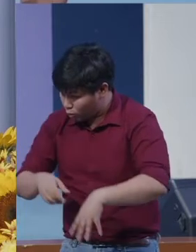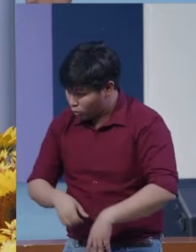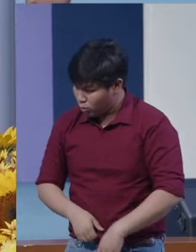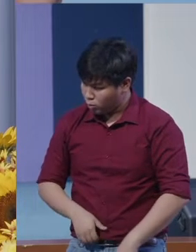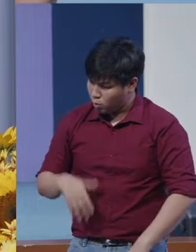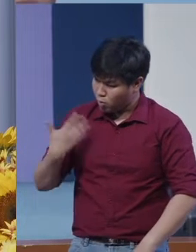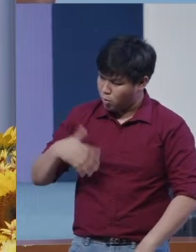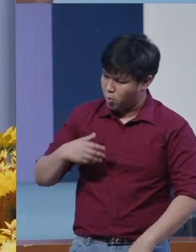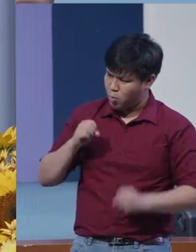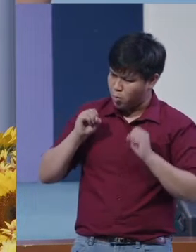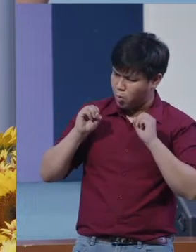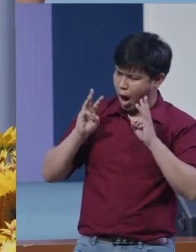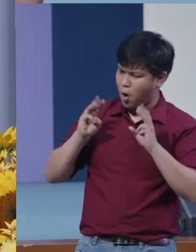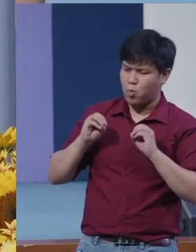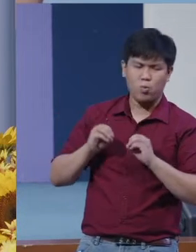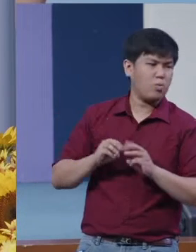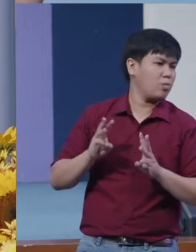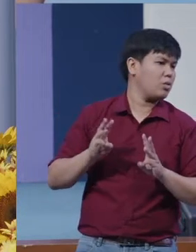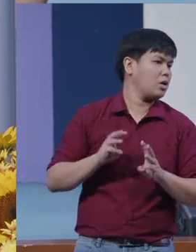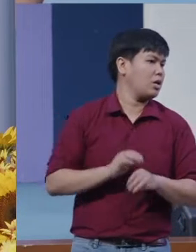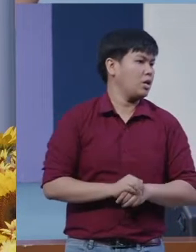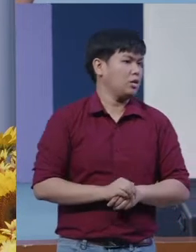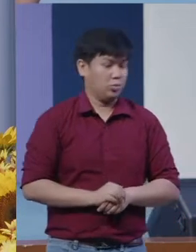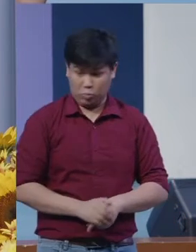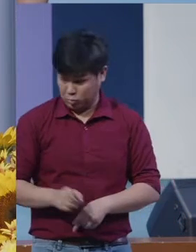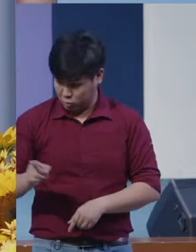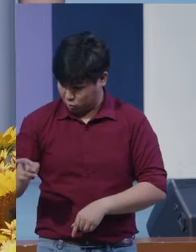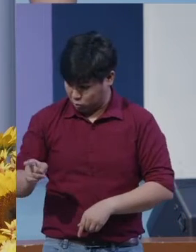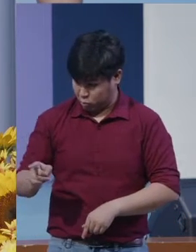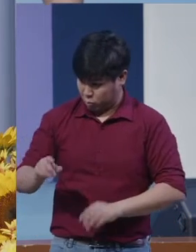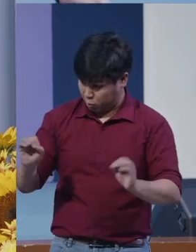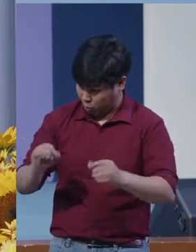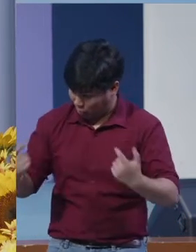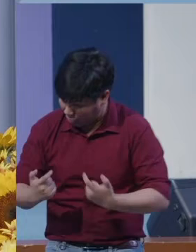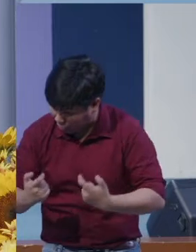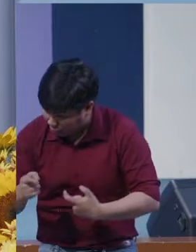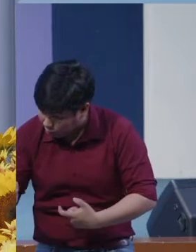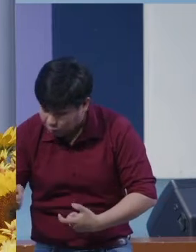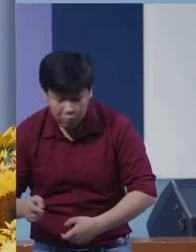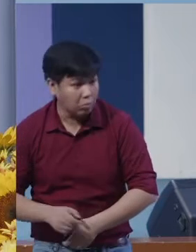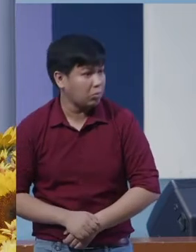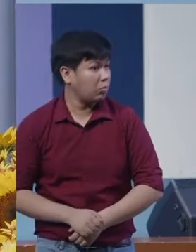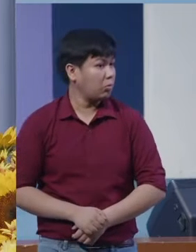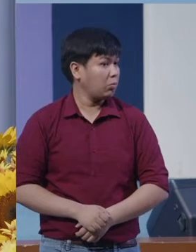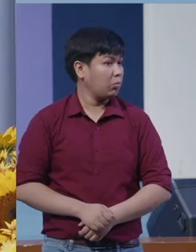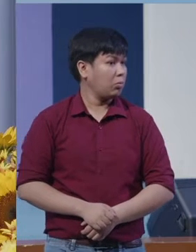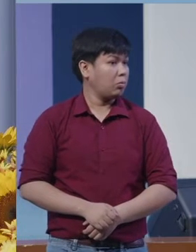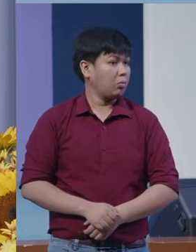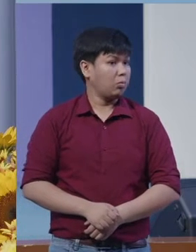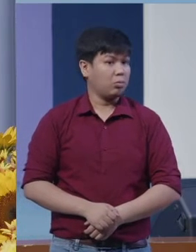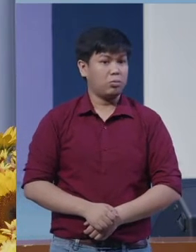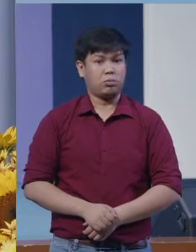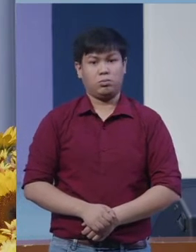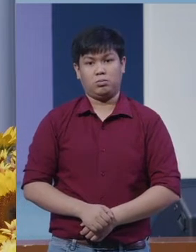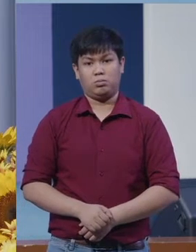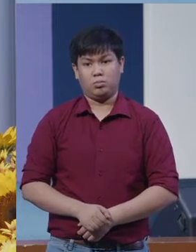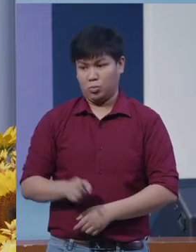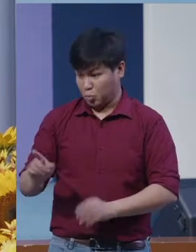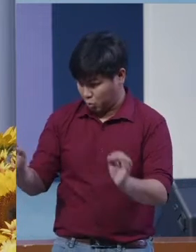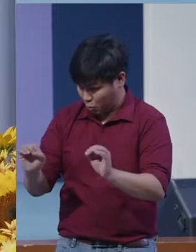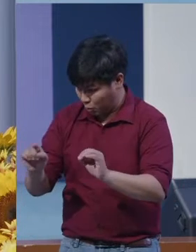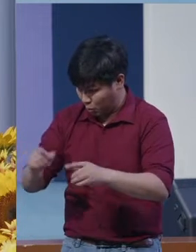Bago kayo humusga, tiyakin nyo muna na hindi kayo guilty nung inyong inihuhusga sa iba. Yun po ang konteksto ng